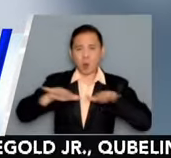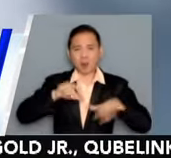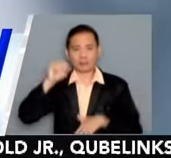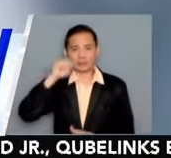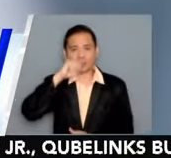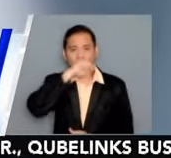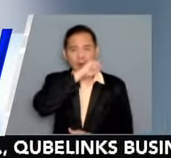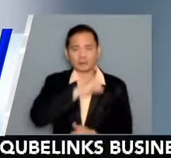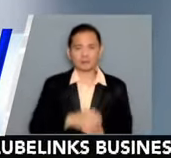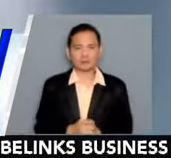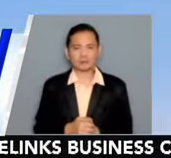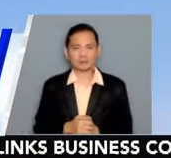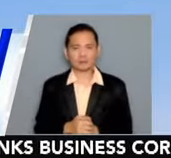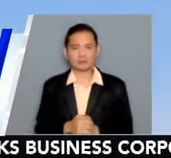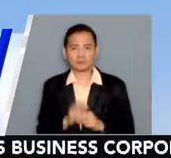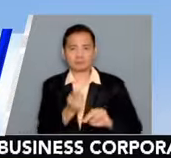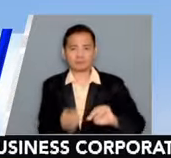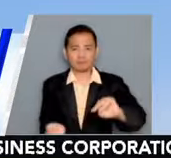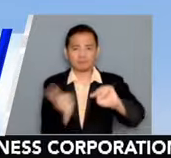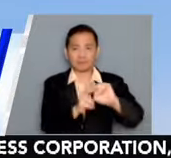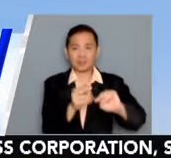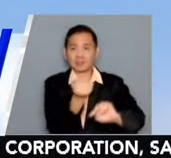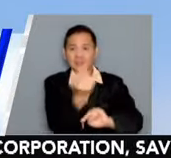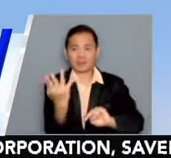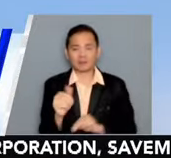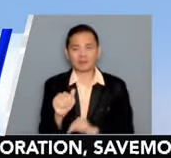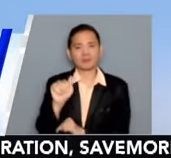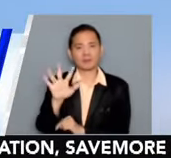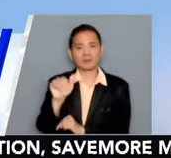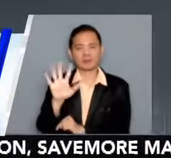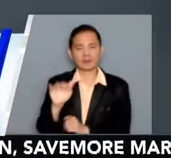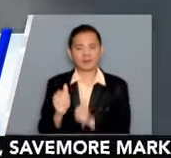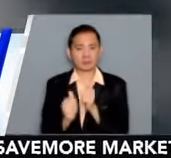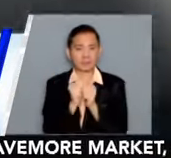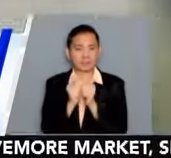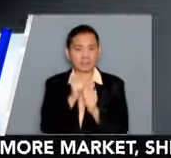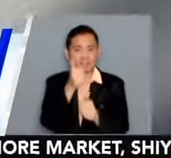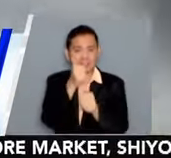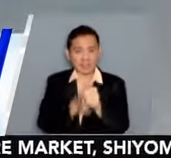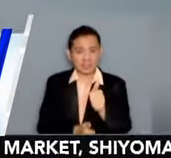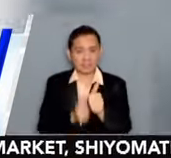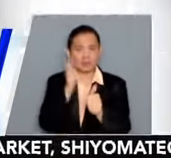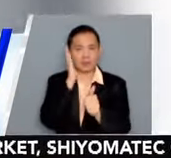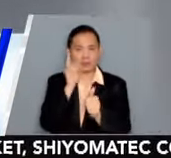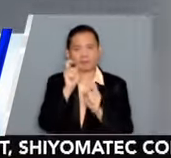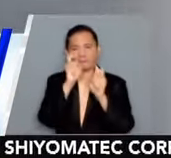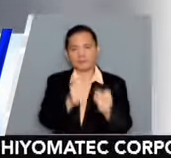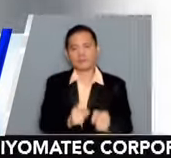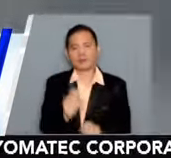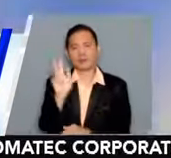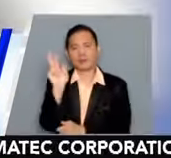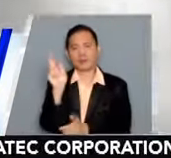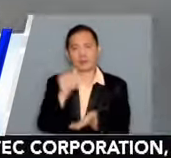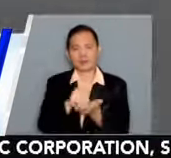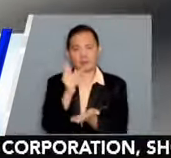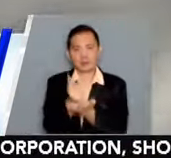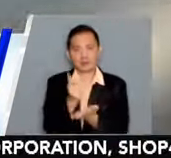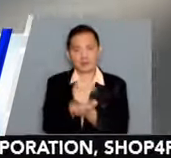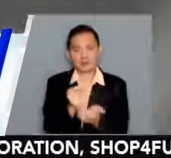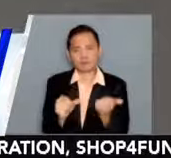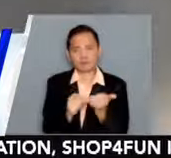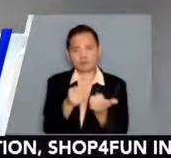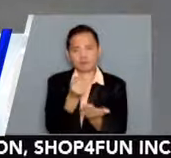sa 15. Makakatanggap daw ang bawat isa ng 30,000 pesos na financial assistance mula sa gobyerno